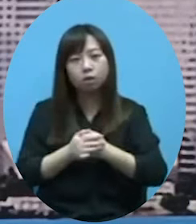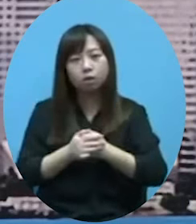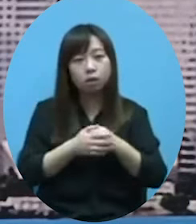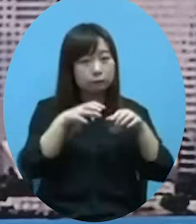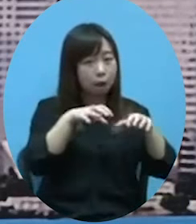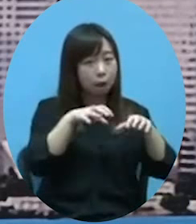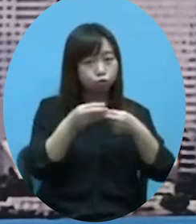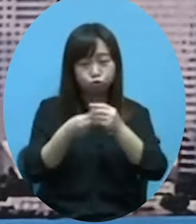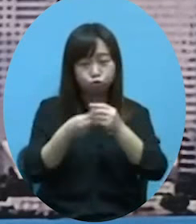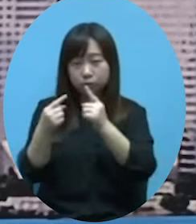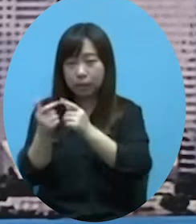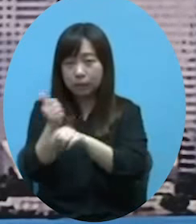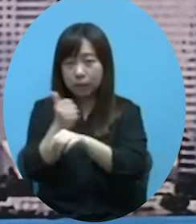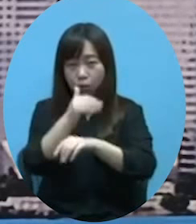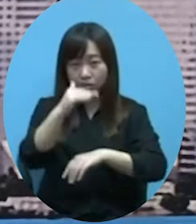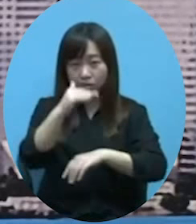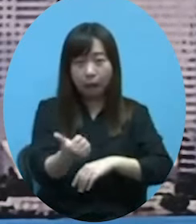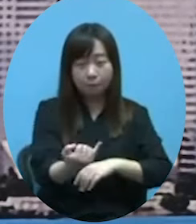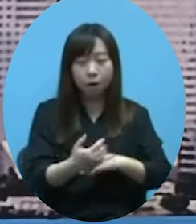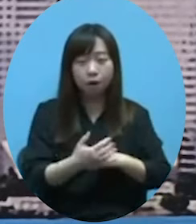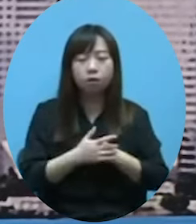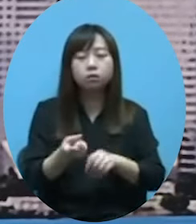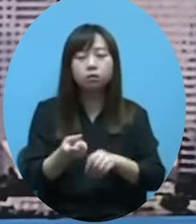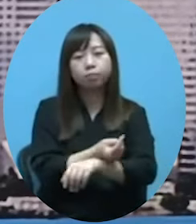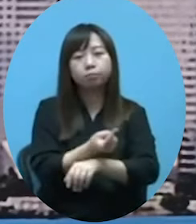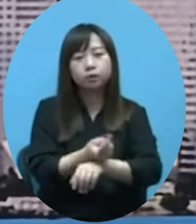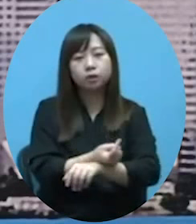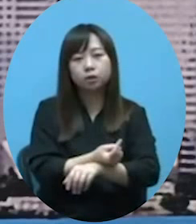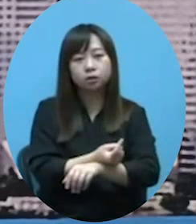全人的機會很低呢其實暫時呢